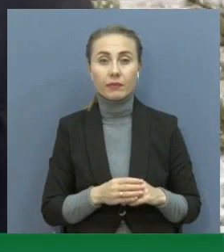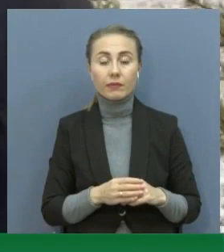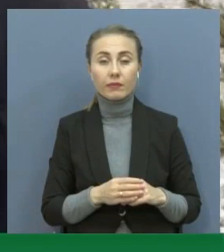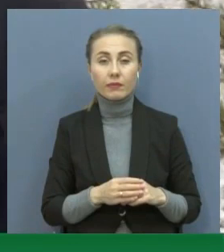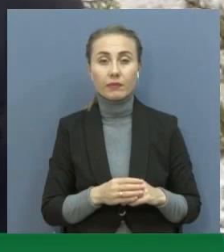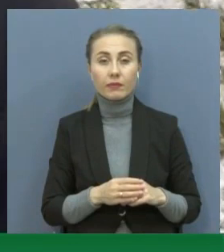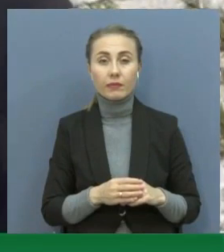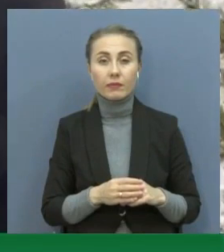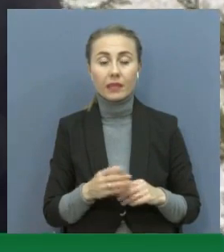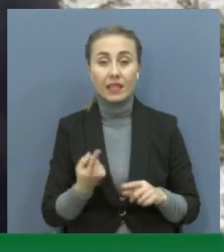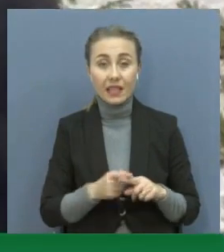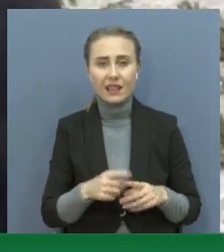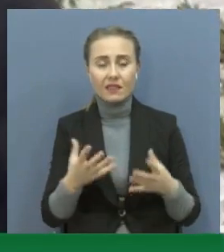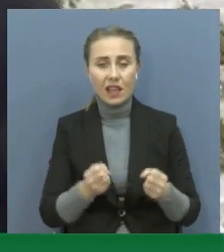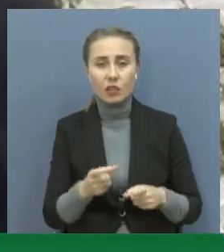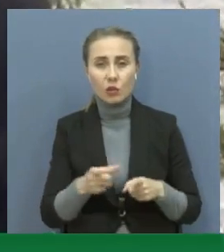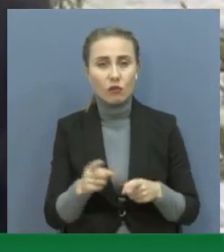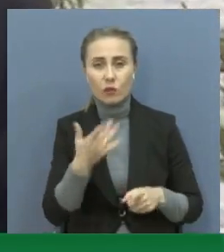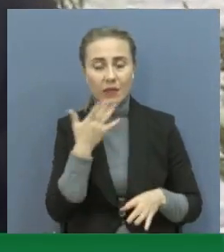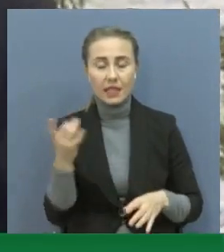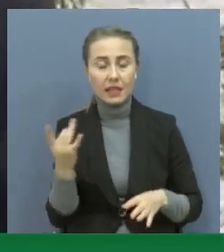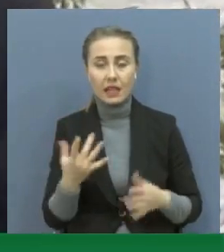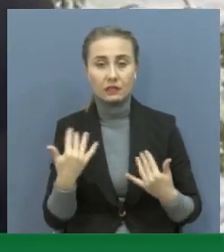и взять с меня слово, что это было, будет последний раз.